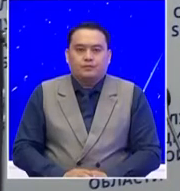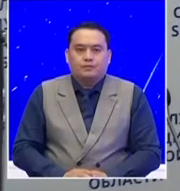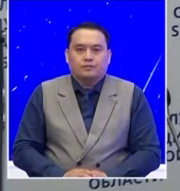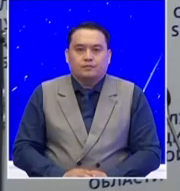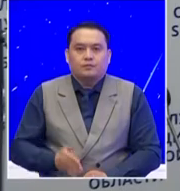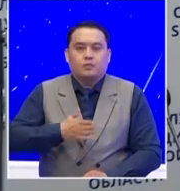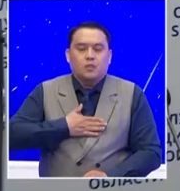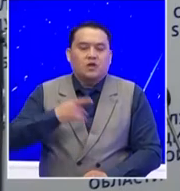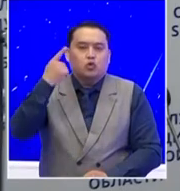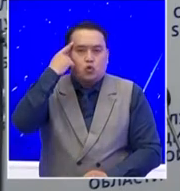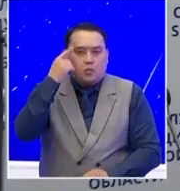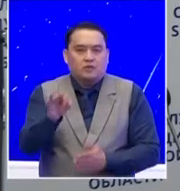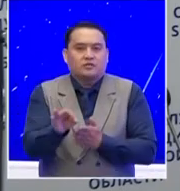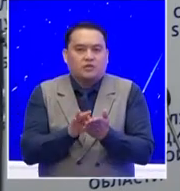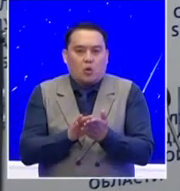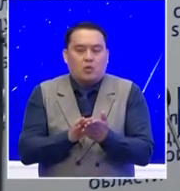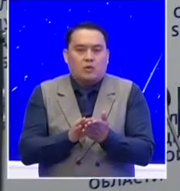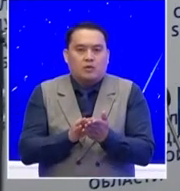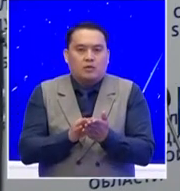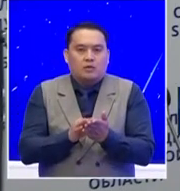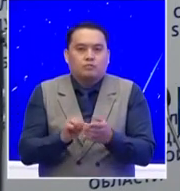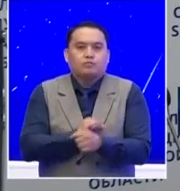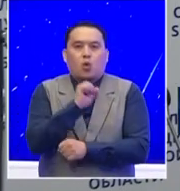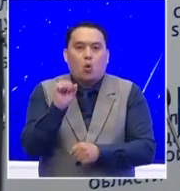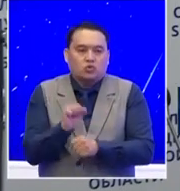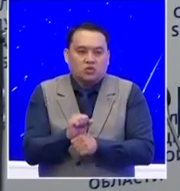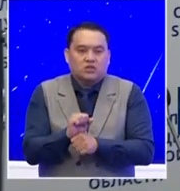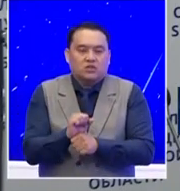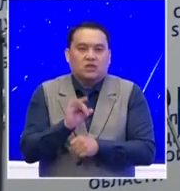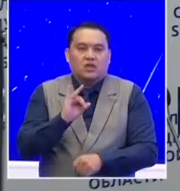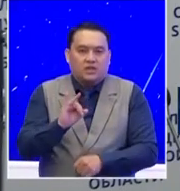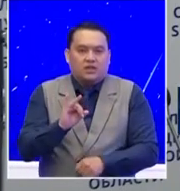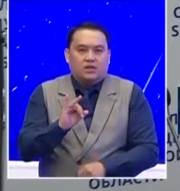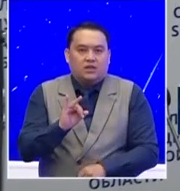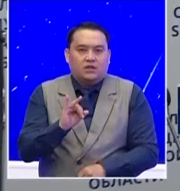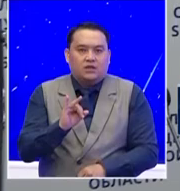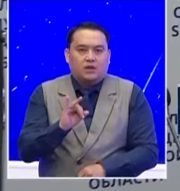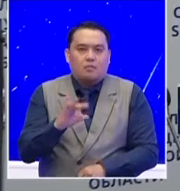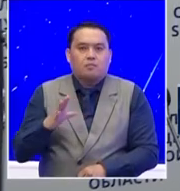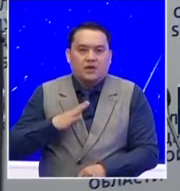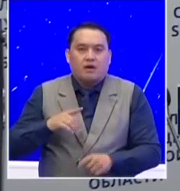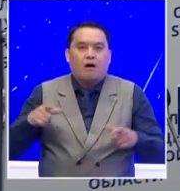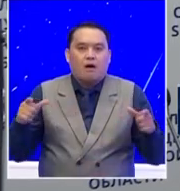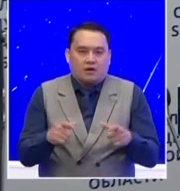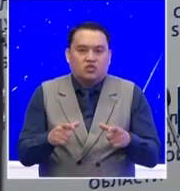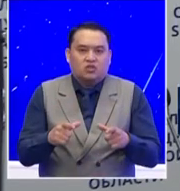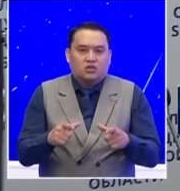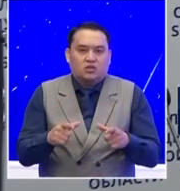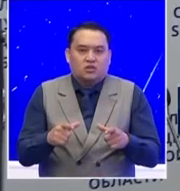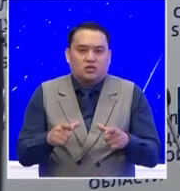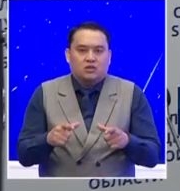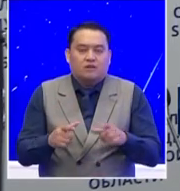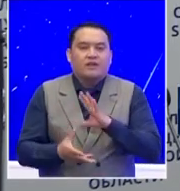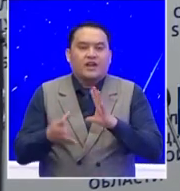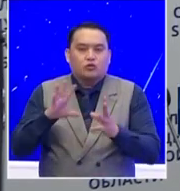Мы думаем, своевременно поставлены посты, своевременно, значит, были ограничительные меры. В результате